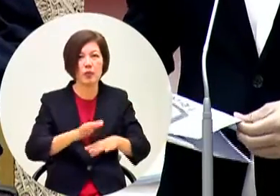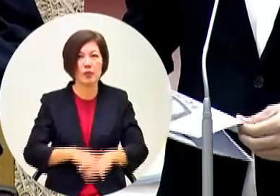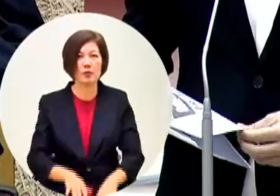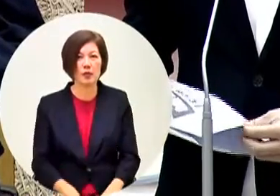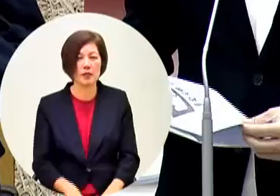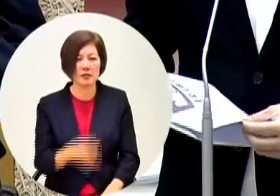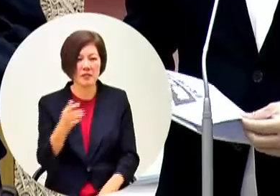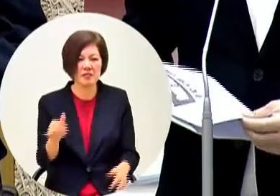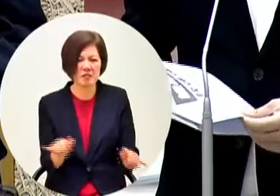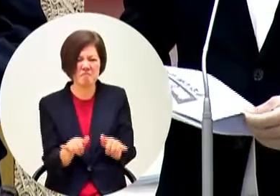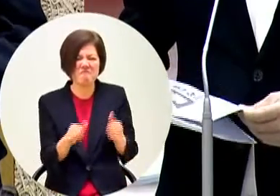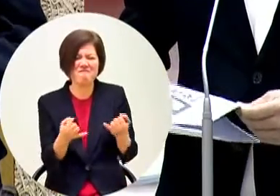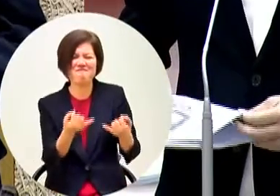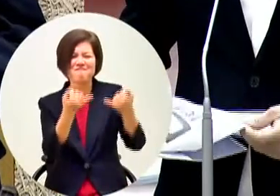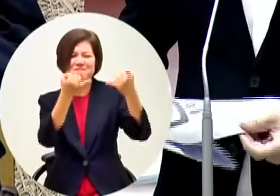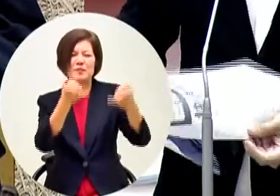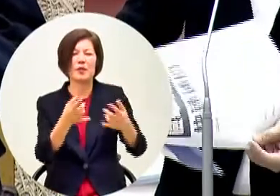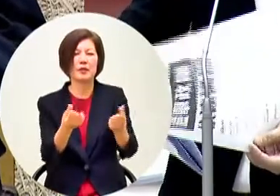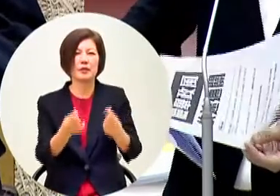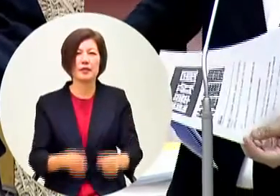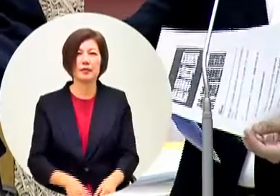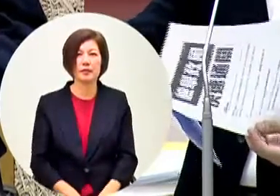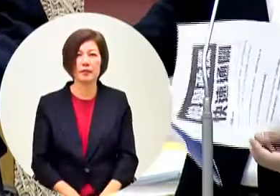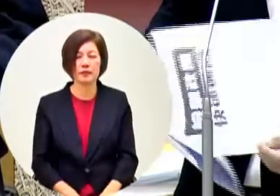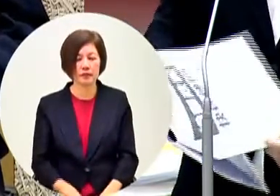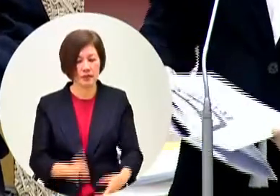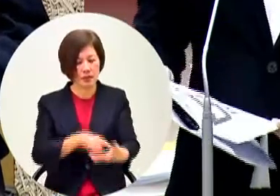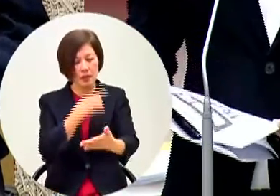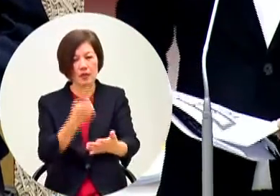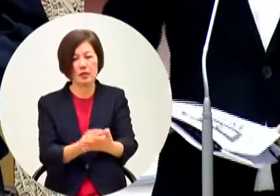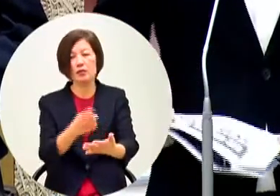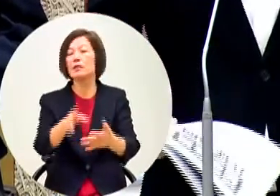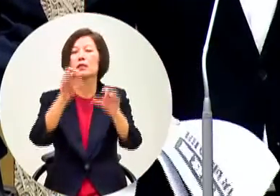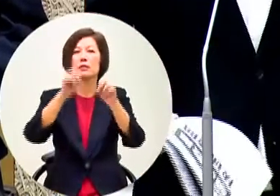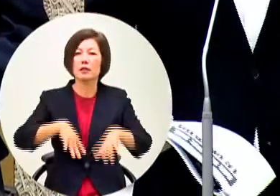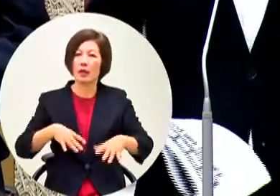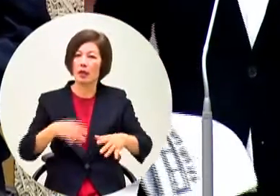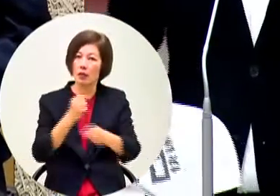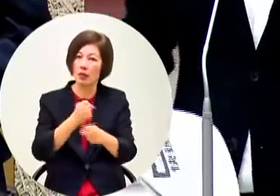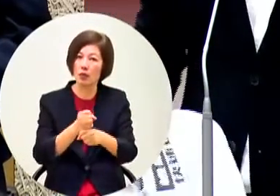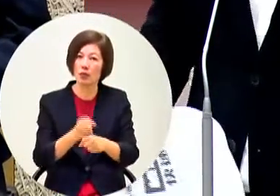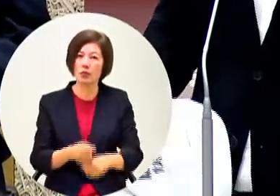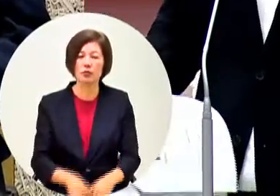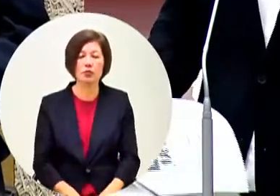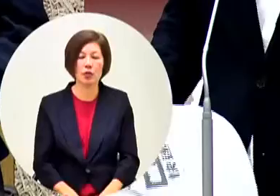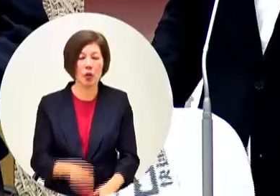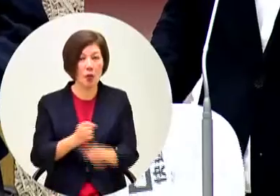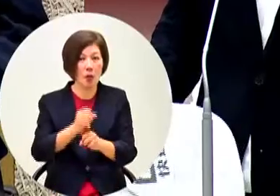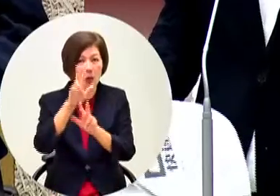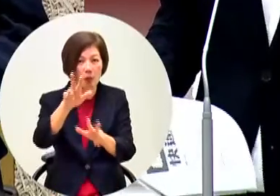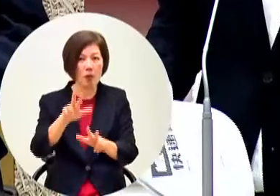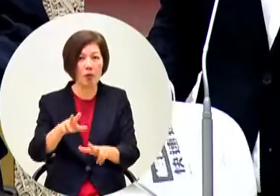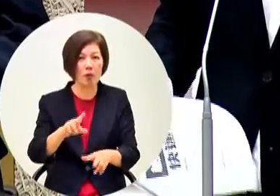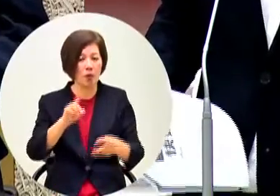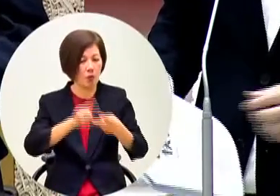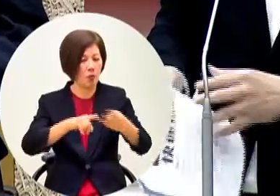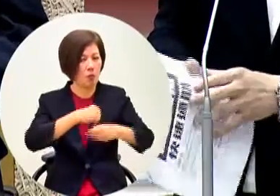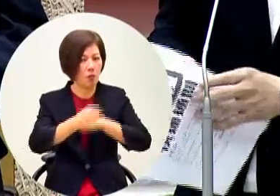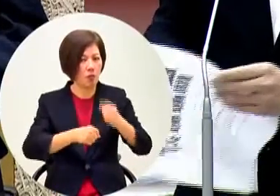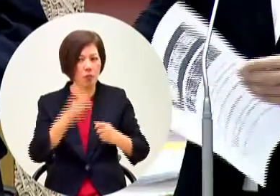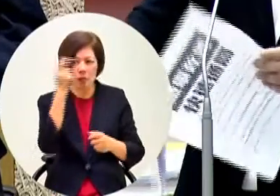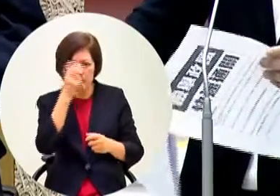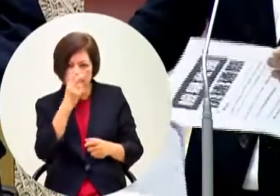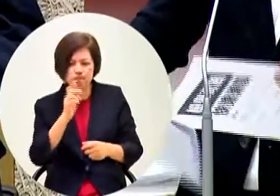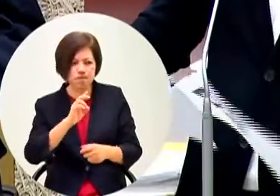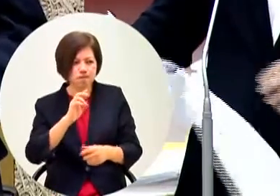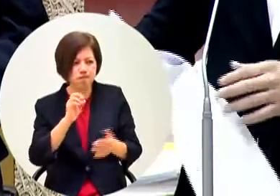以其实我认为整个拆除的业务应该要落实主动查报，而且主动做评分的机